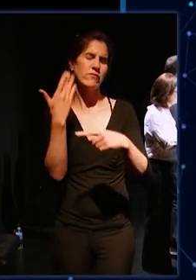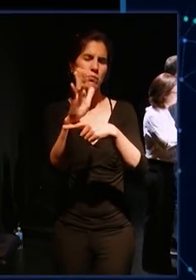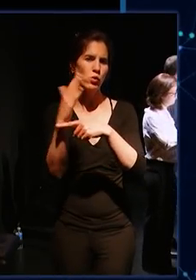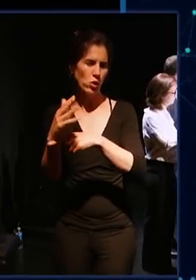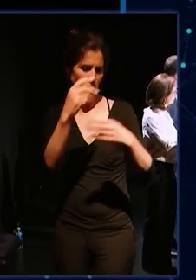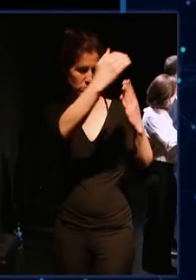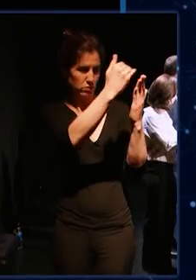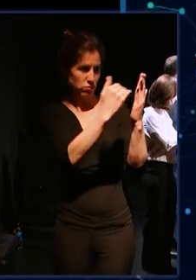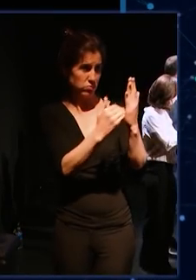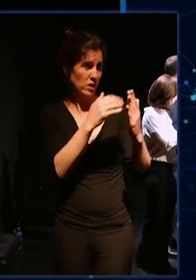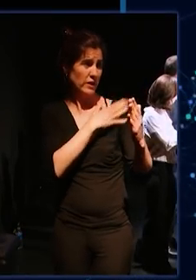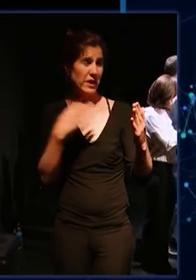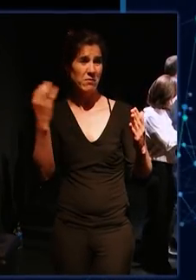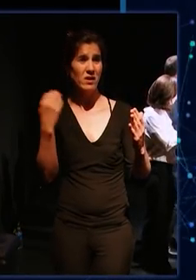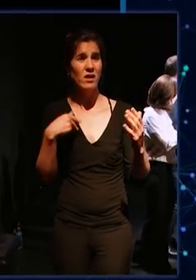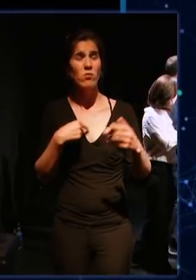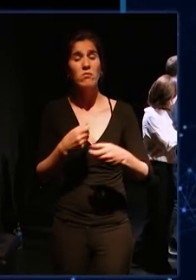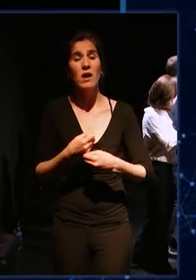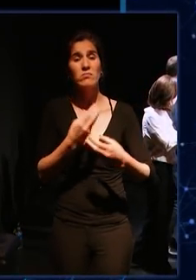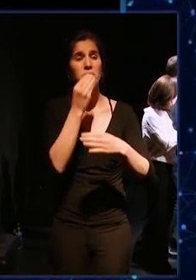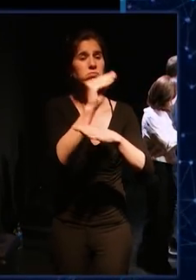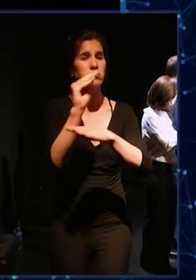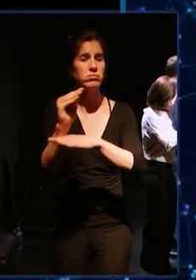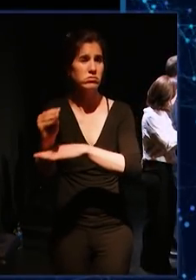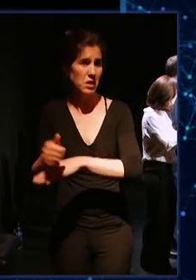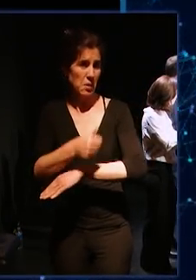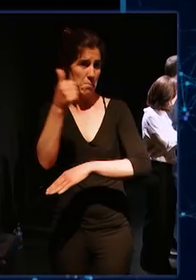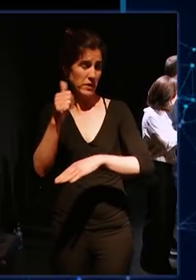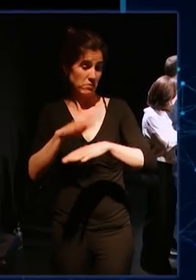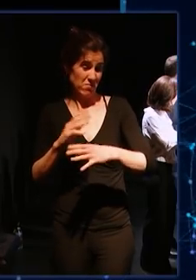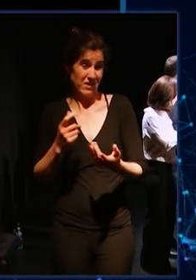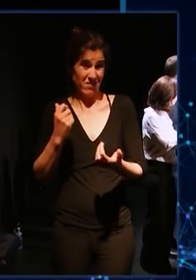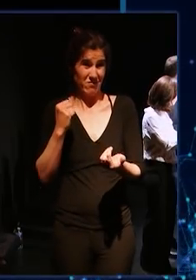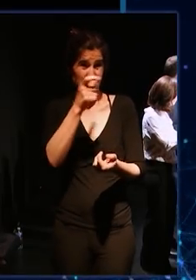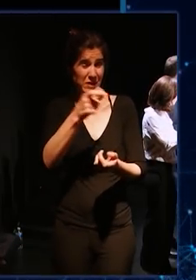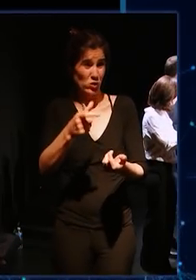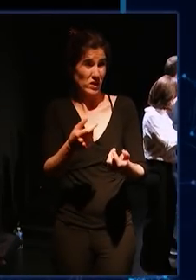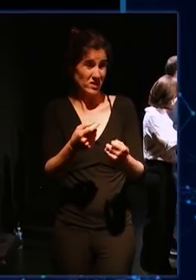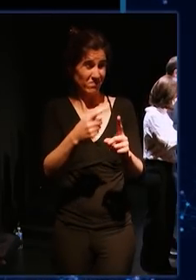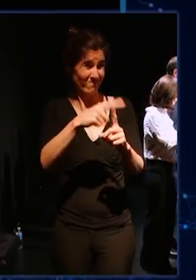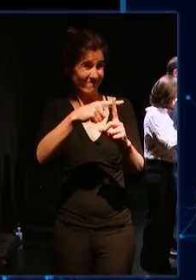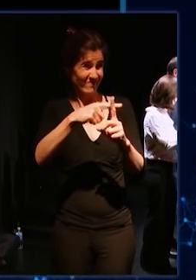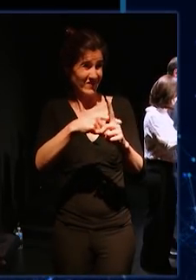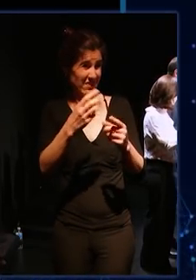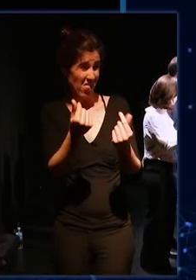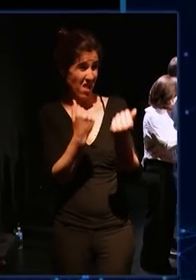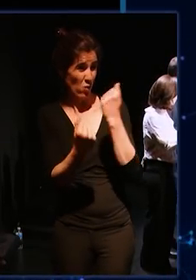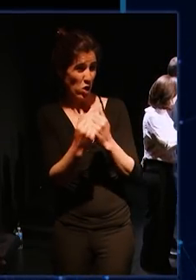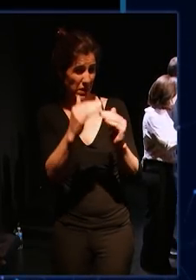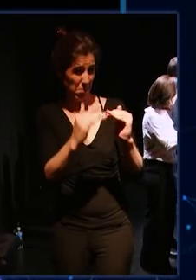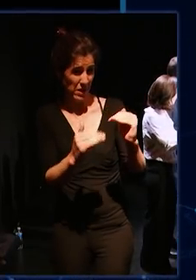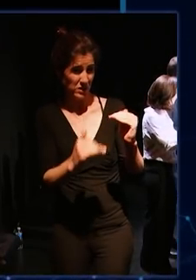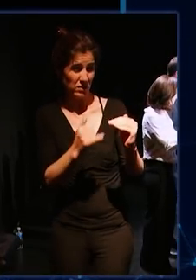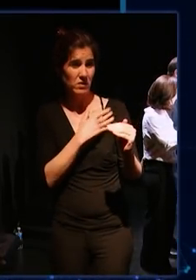les famílies amb una renda mitjana baixa, també el que ens interessa i hem comprovat perquè tenim gent dintre del nostre